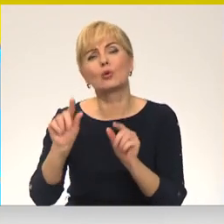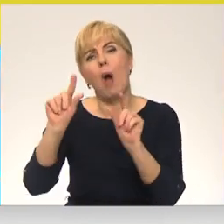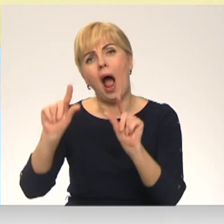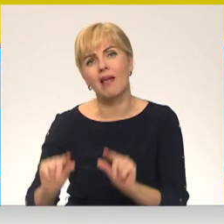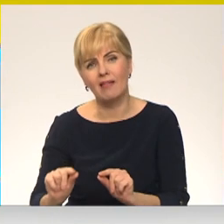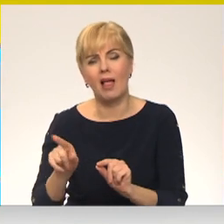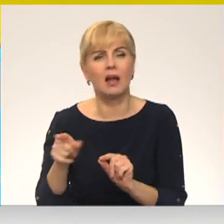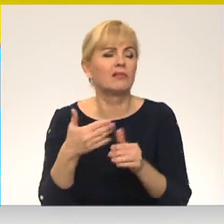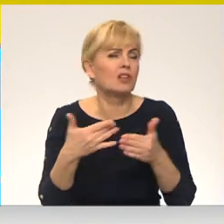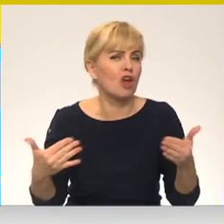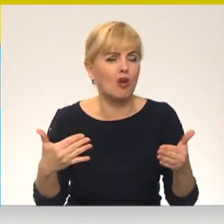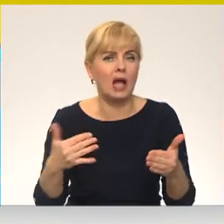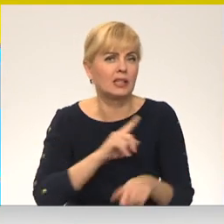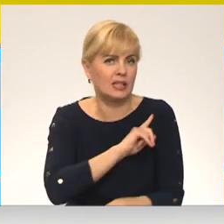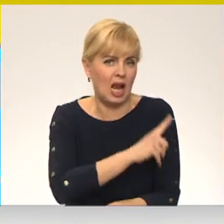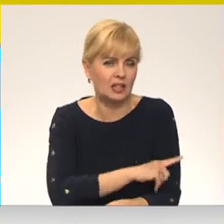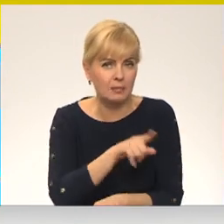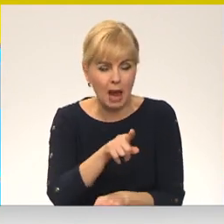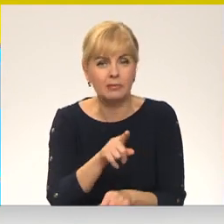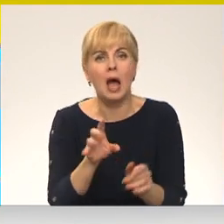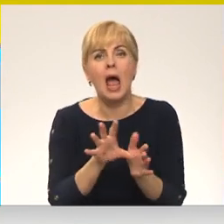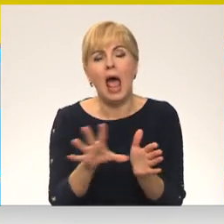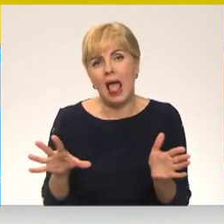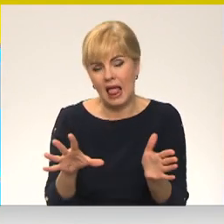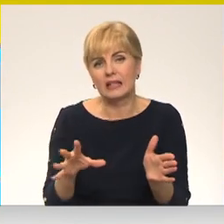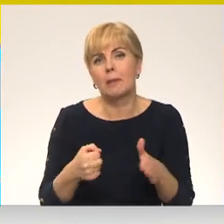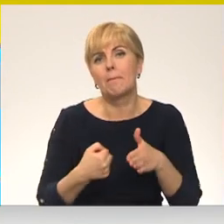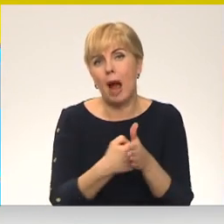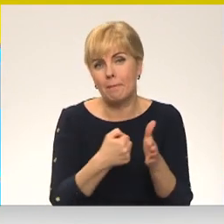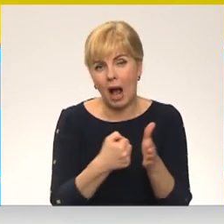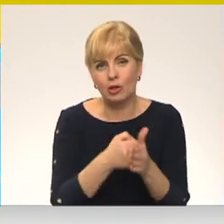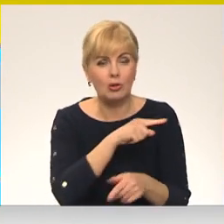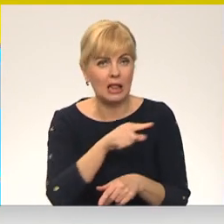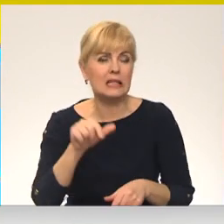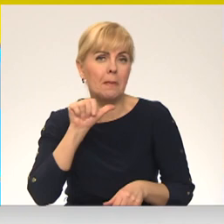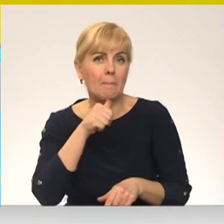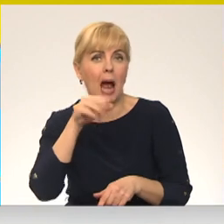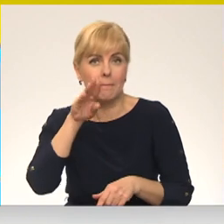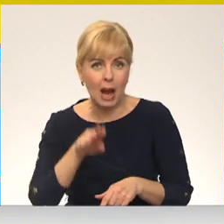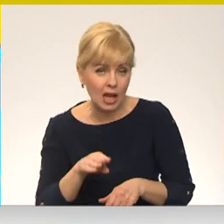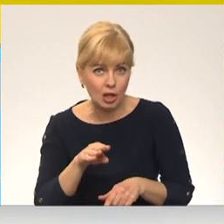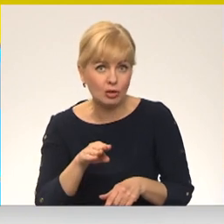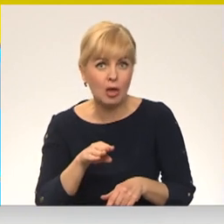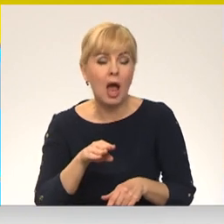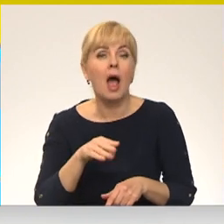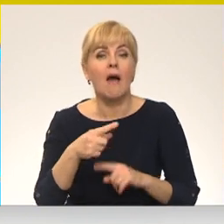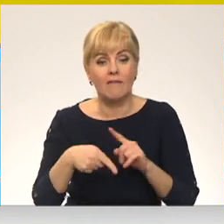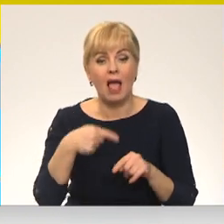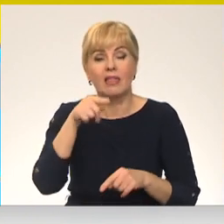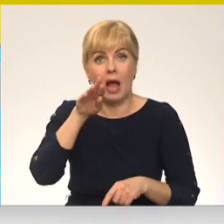dažādas iespējas. Mums šobrīd ir energo pabalsti, tā varētu teikt, kas iet līdz maija mēnesim, vēl visu nākamu mēnesi viņi